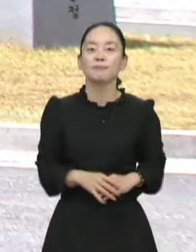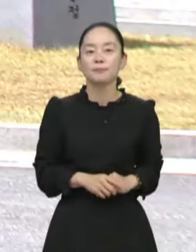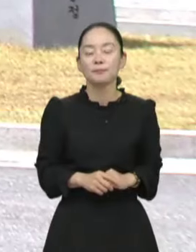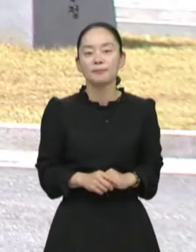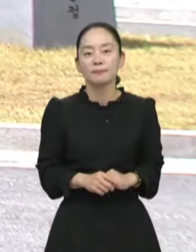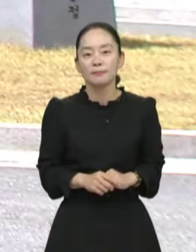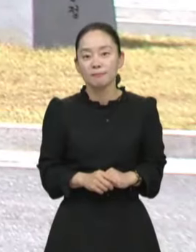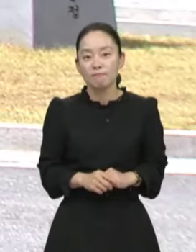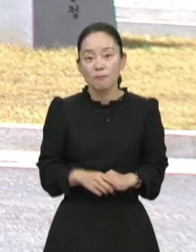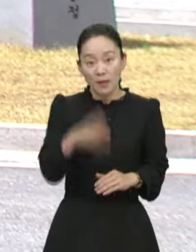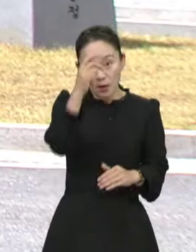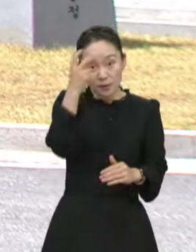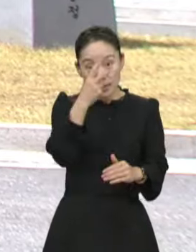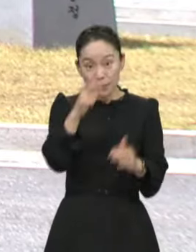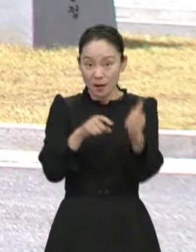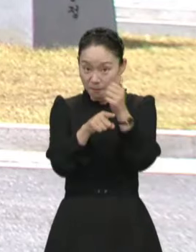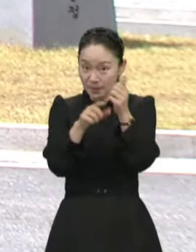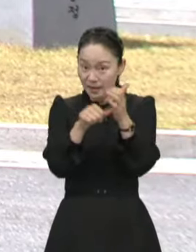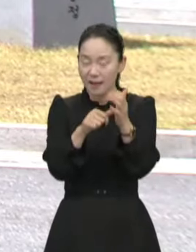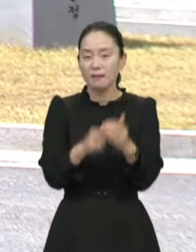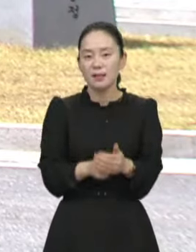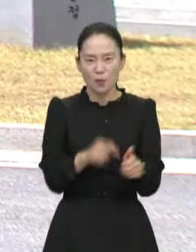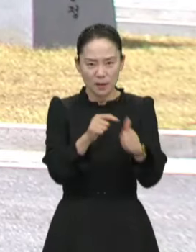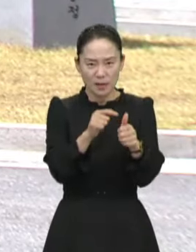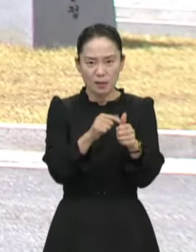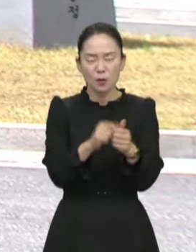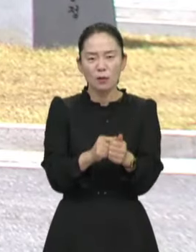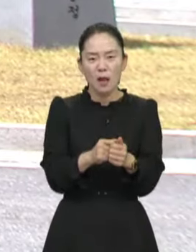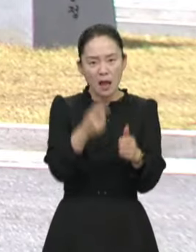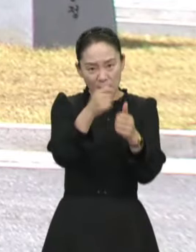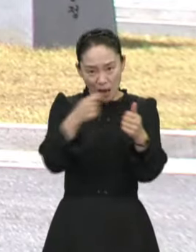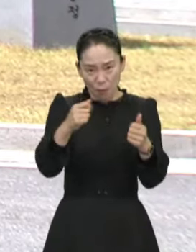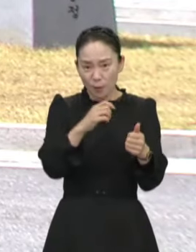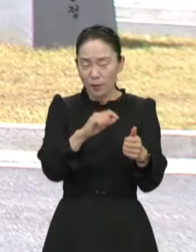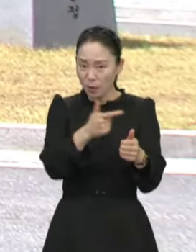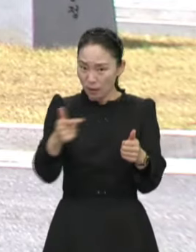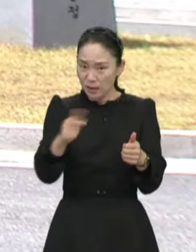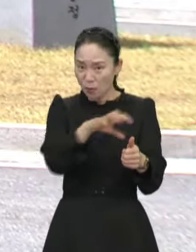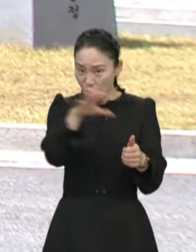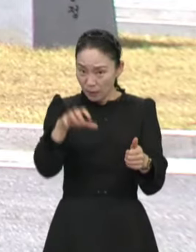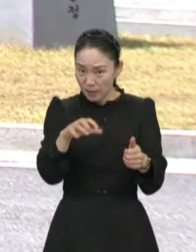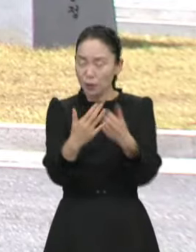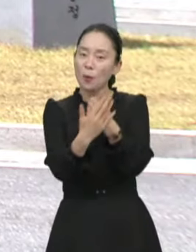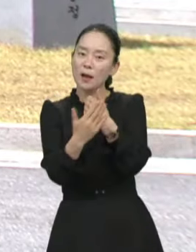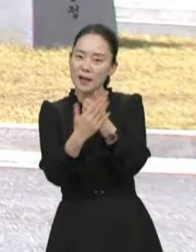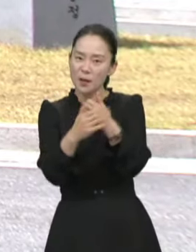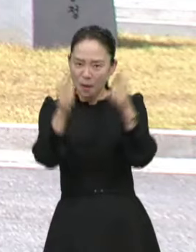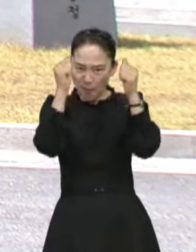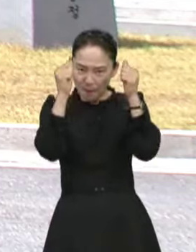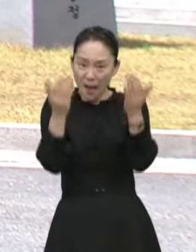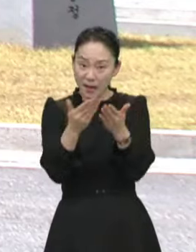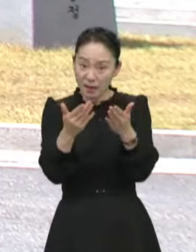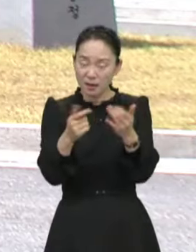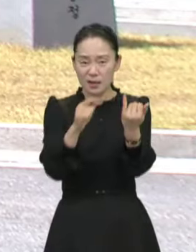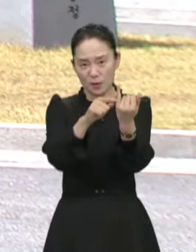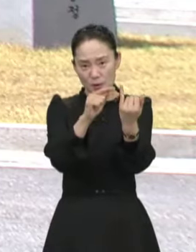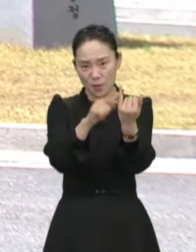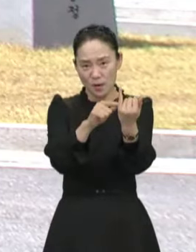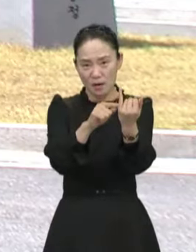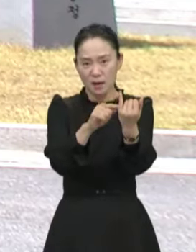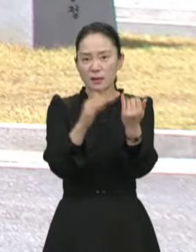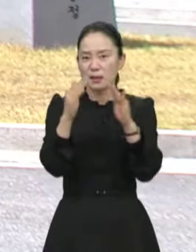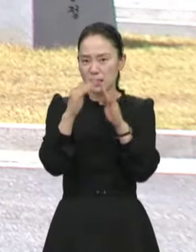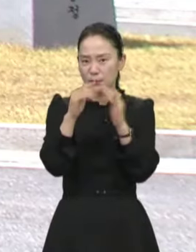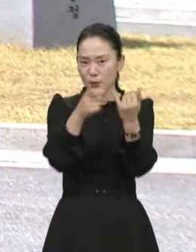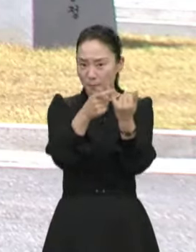되었습니다 경찰 주사에서 가위 남성은 풍수지리와 실내 가구배치 등을 봐달라며 무속인이었던 피해여 을 자신의 집으로